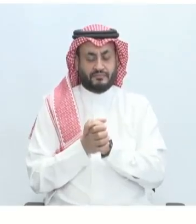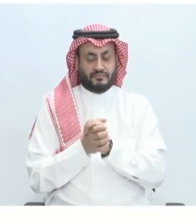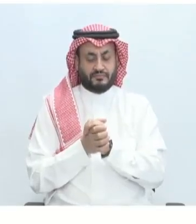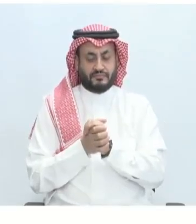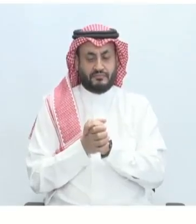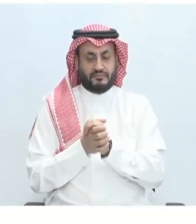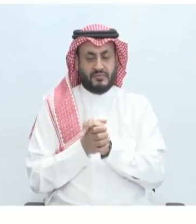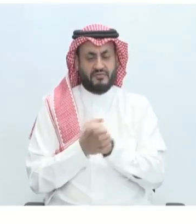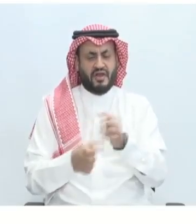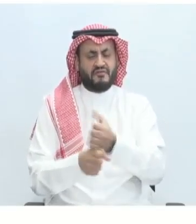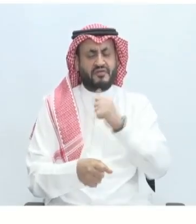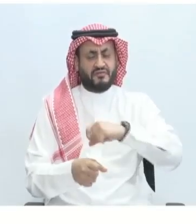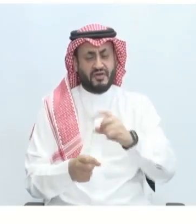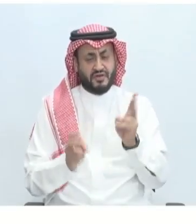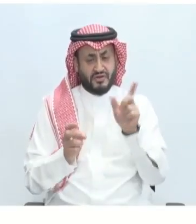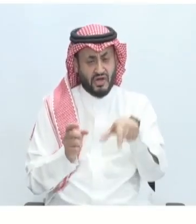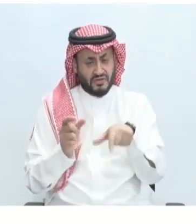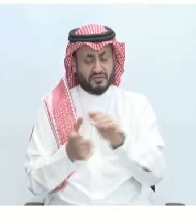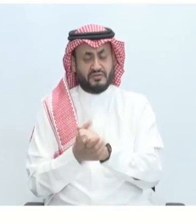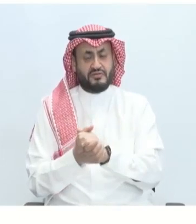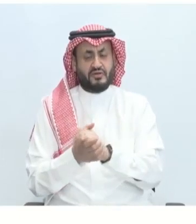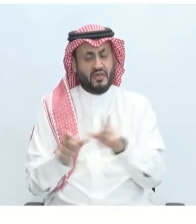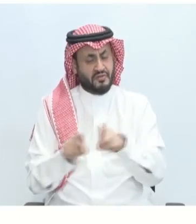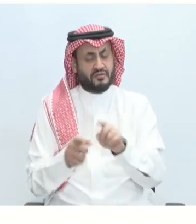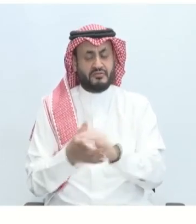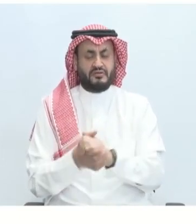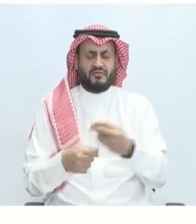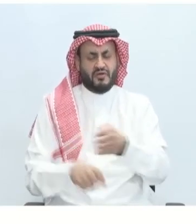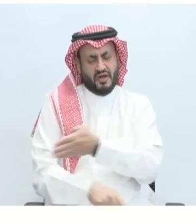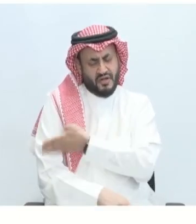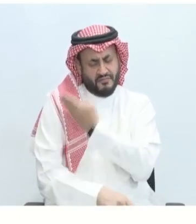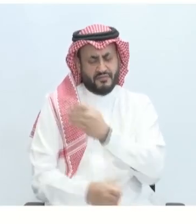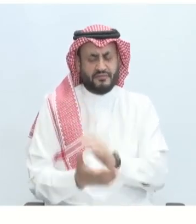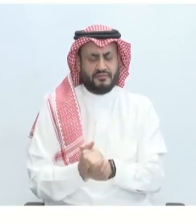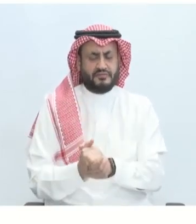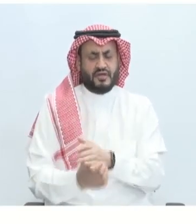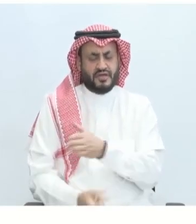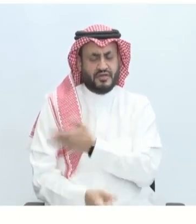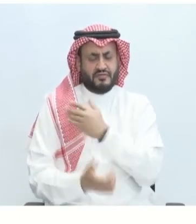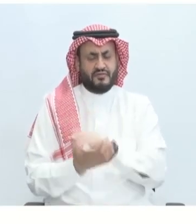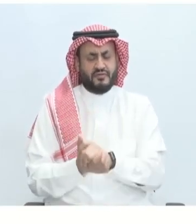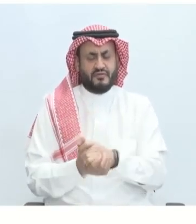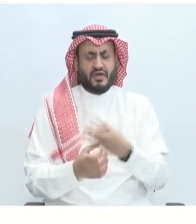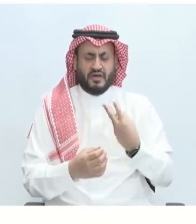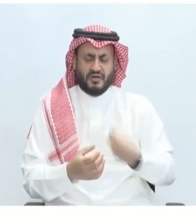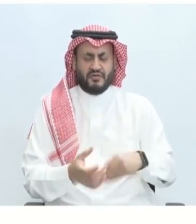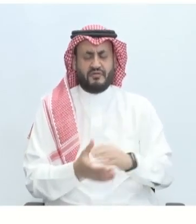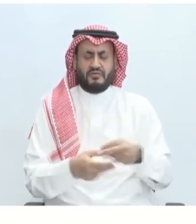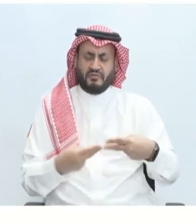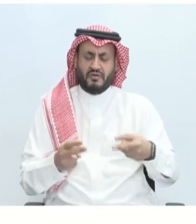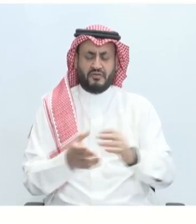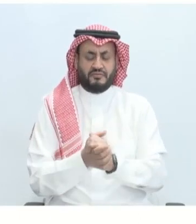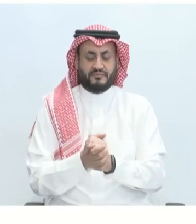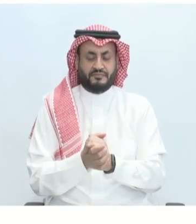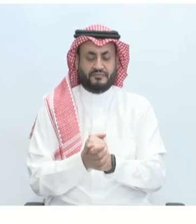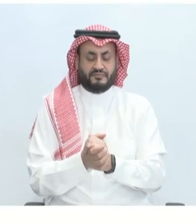يخطئ عليك احد خاصه ان كان من الاقربين فانت تعفو وتصفح عنه بل انت تغفر له اي تستر